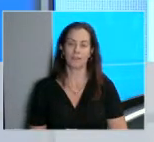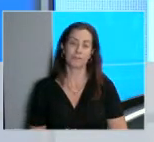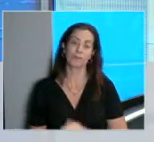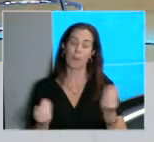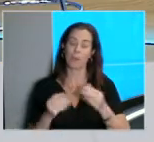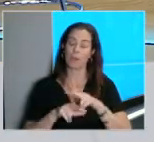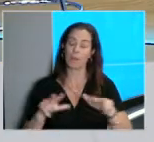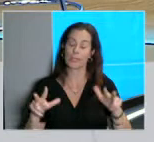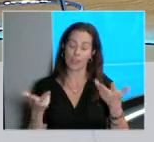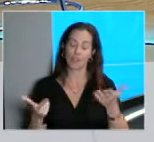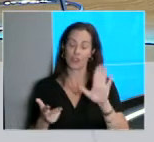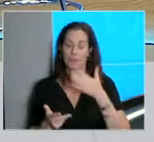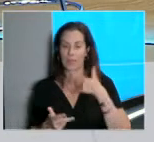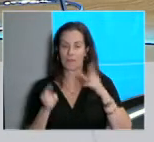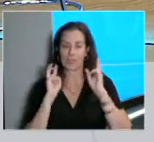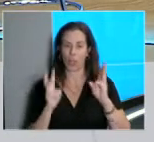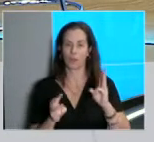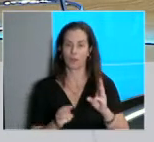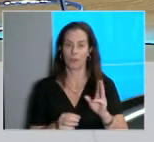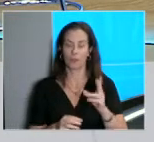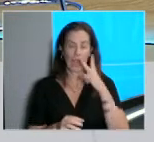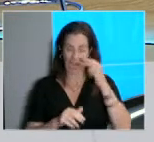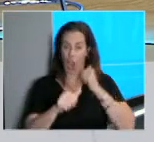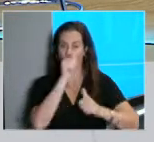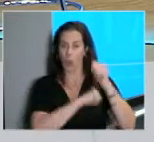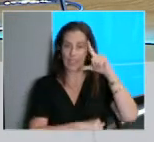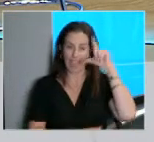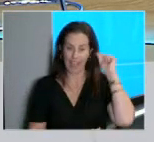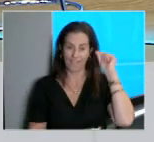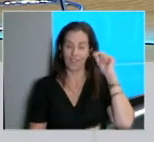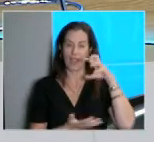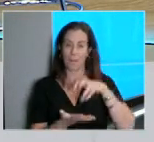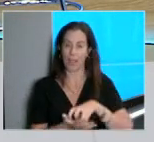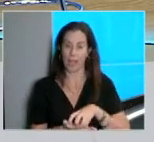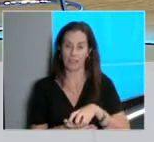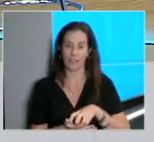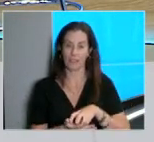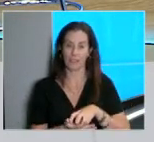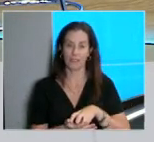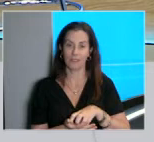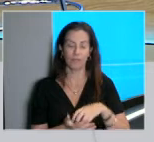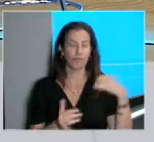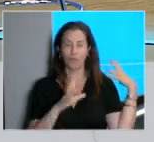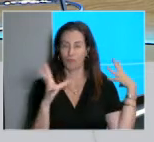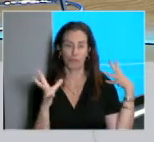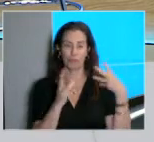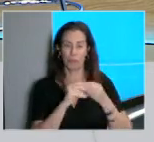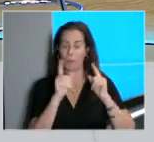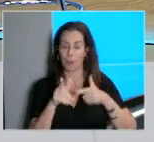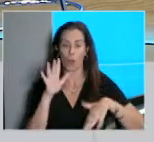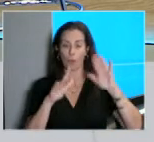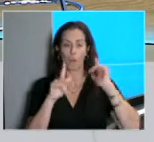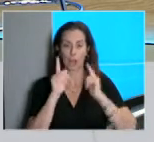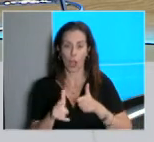על המציאויות השונות. אגב, בראייה היסטורית, תל אביב ומרכז הארץ, כל המלחמות, או לפחות